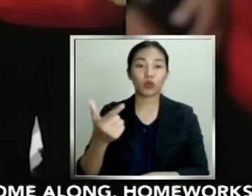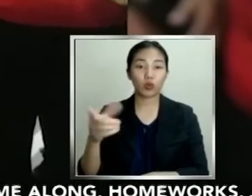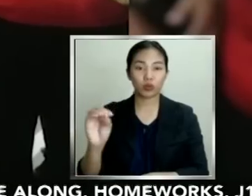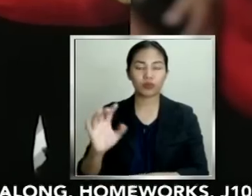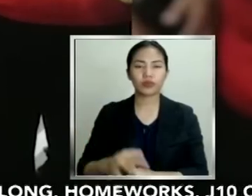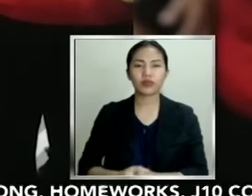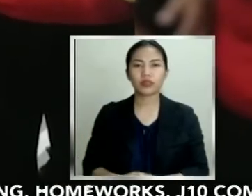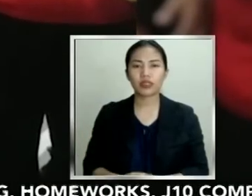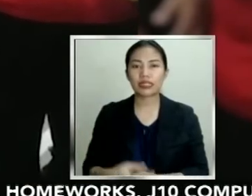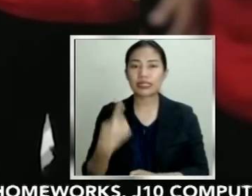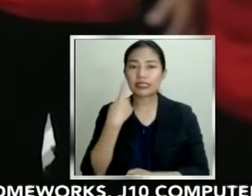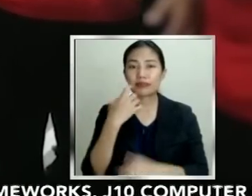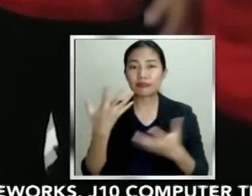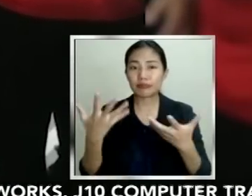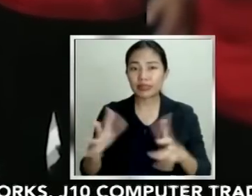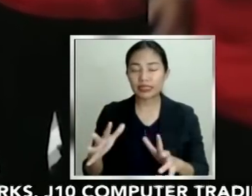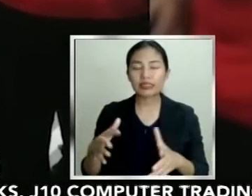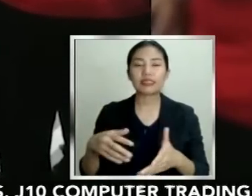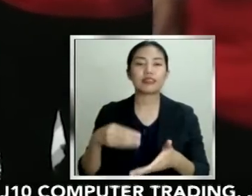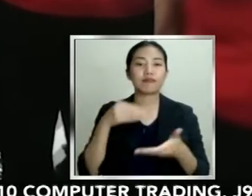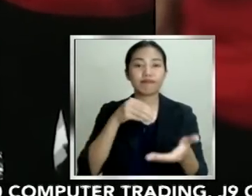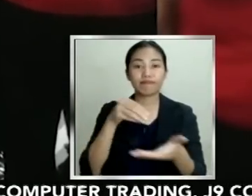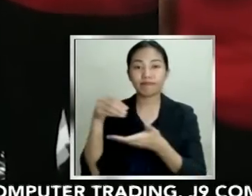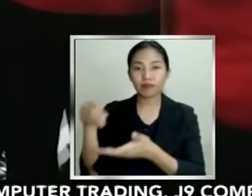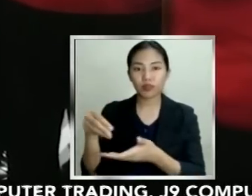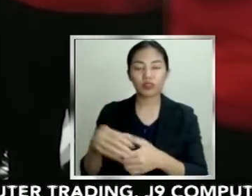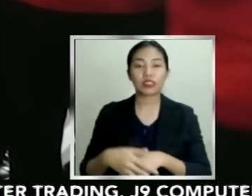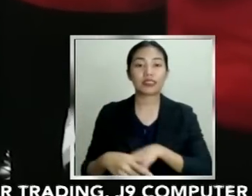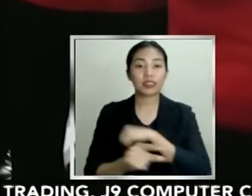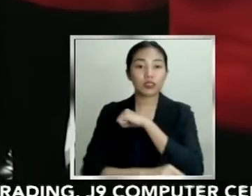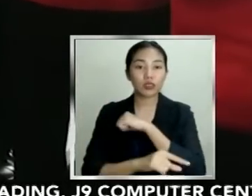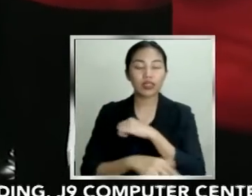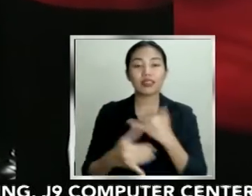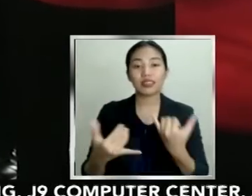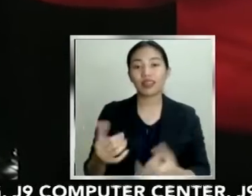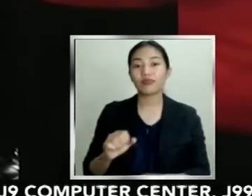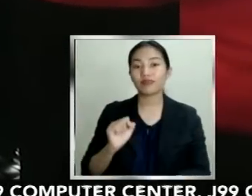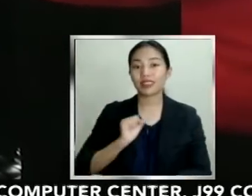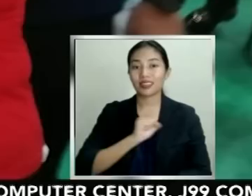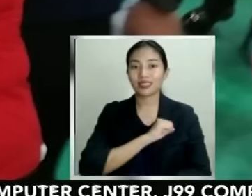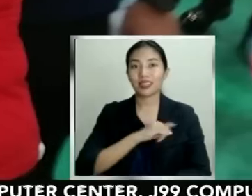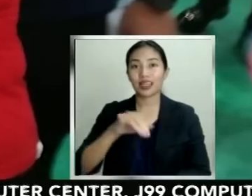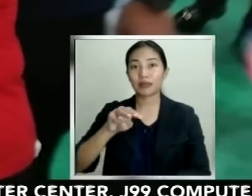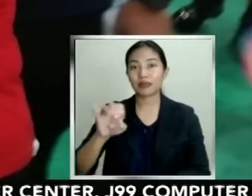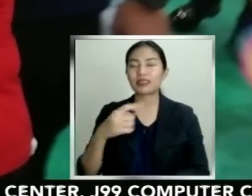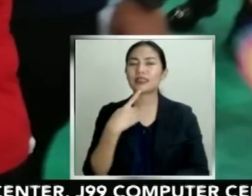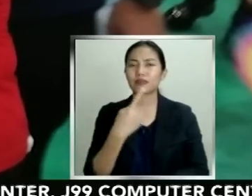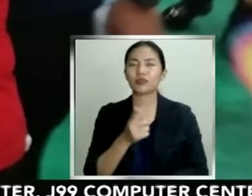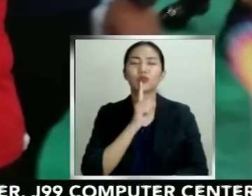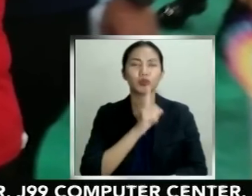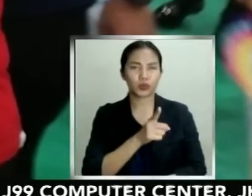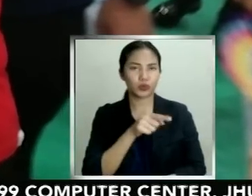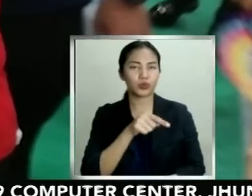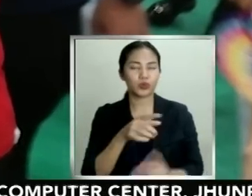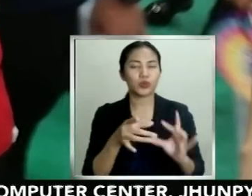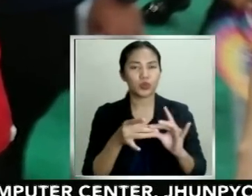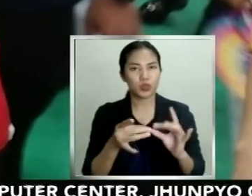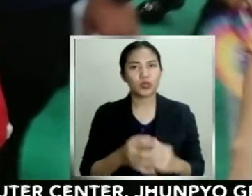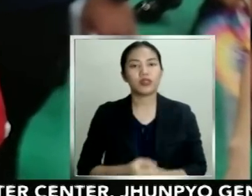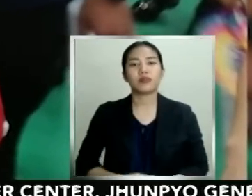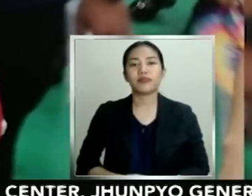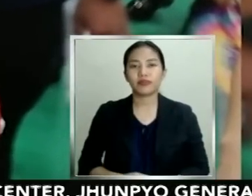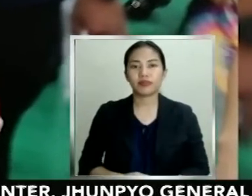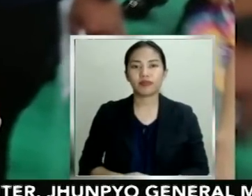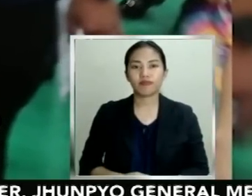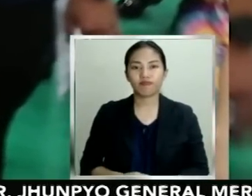Quezon, pinatotohanan ng kapatid ng Pangulo na si Senator Aimee Marcos ang mga sinabi ni Duterte na siya ang nagtulak na tumakbo ito